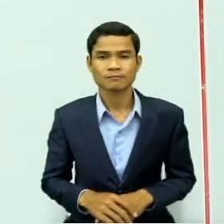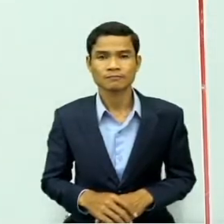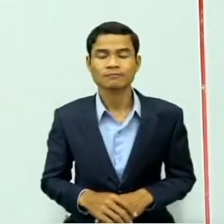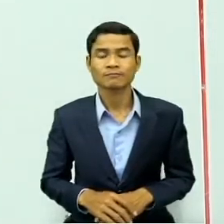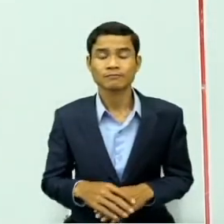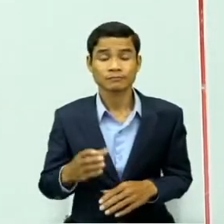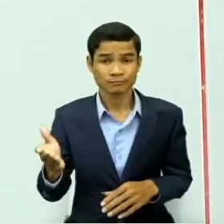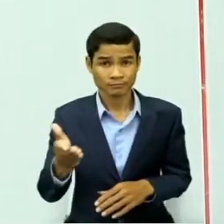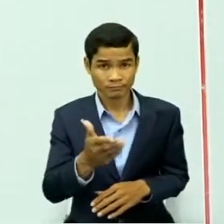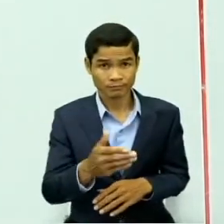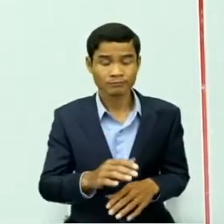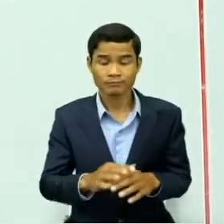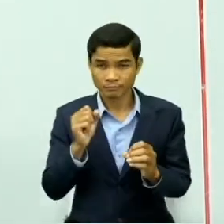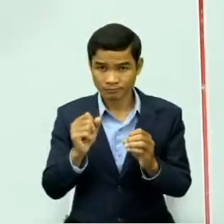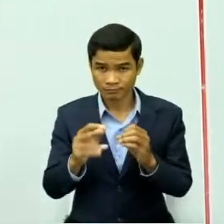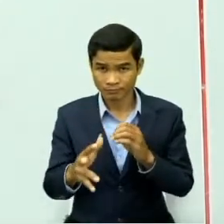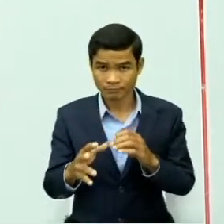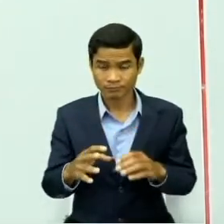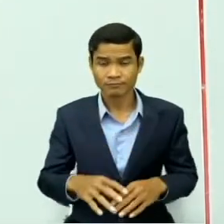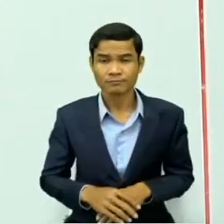Chà, con chắp đá.